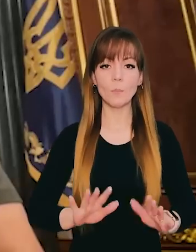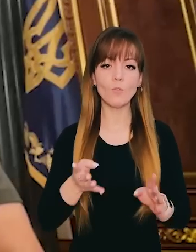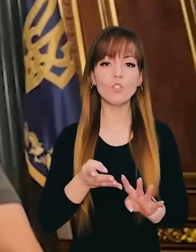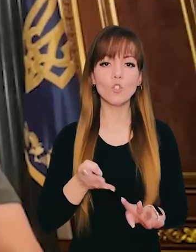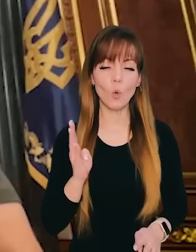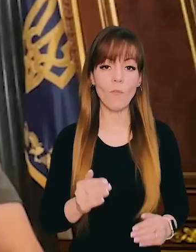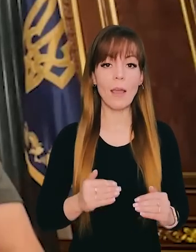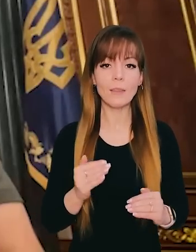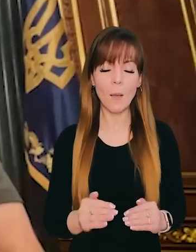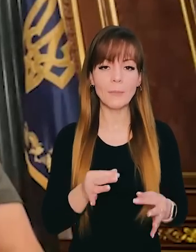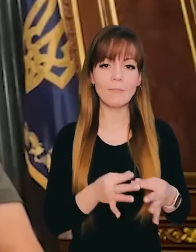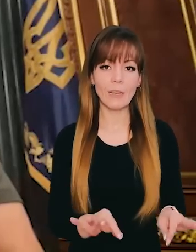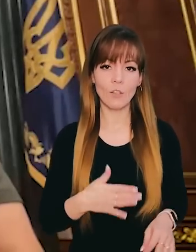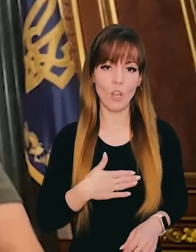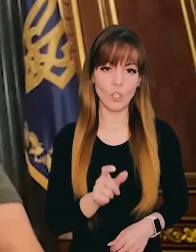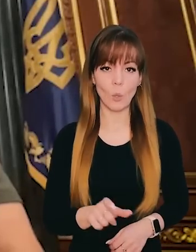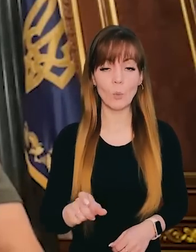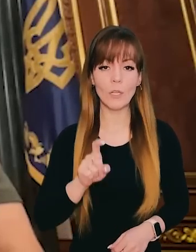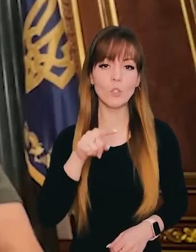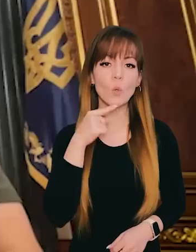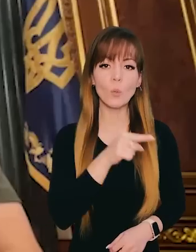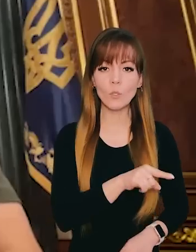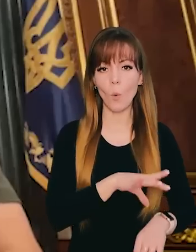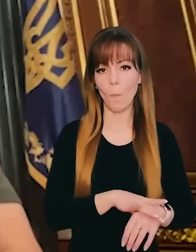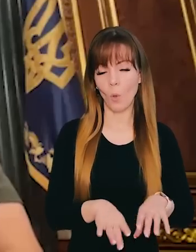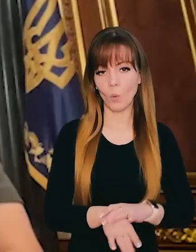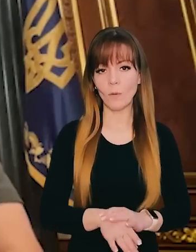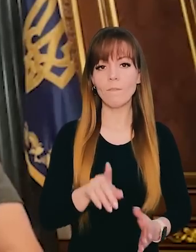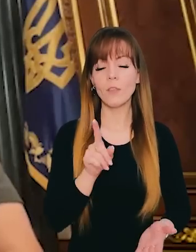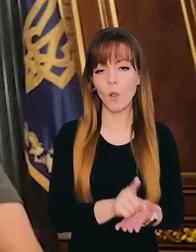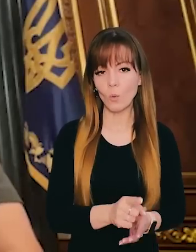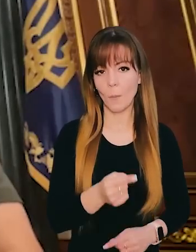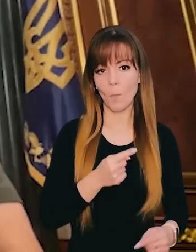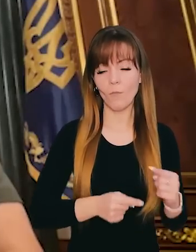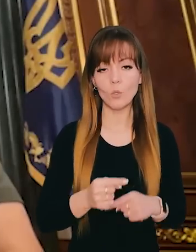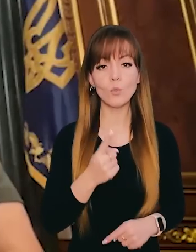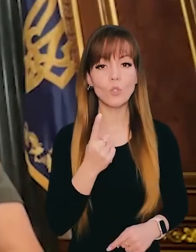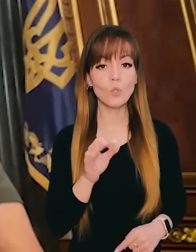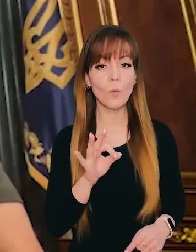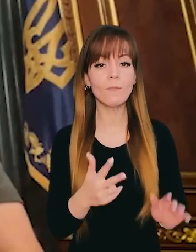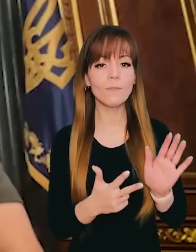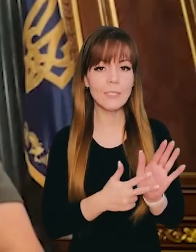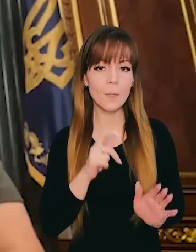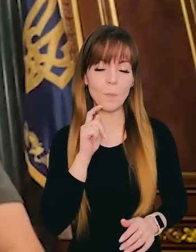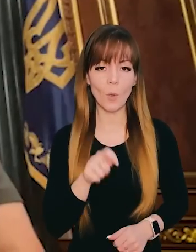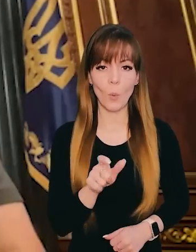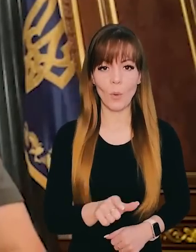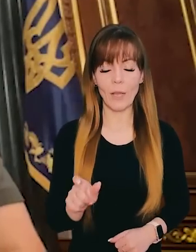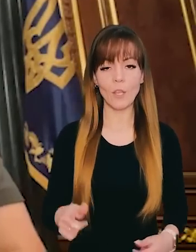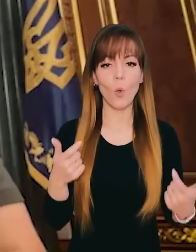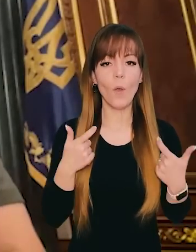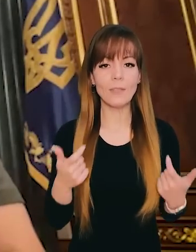відбувся черговий етап звільнення наших людей з російського полону вдалося повернути 18